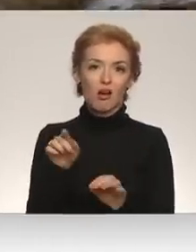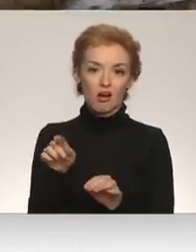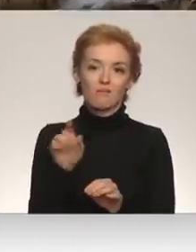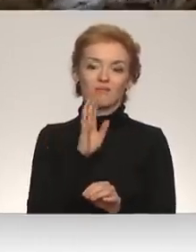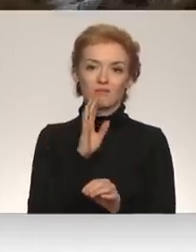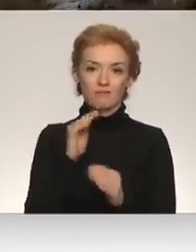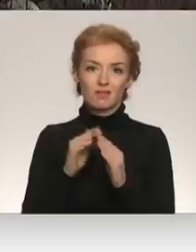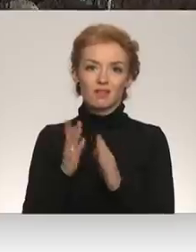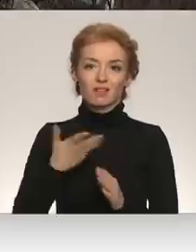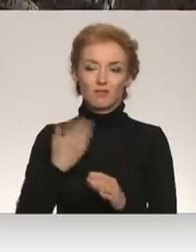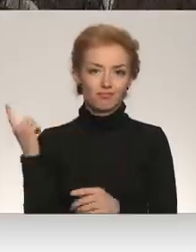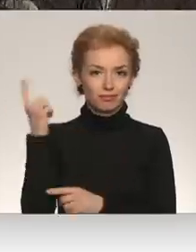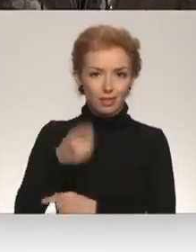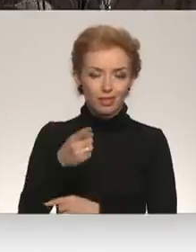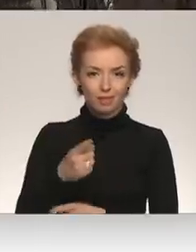ielā.